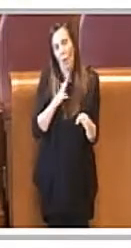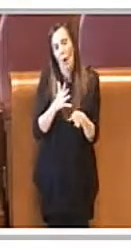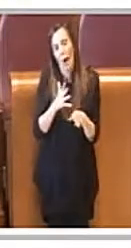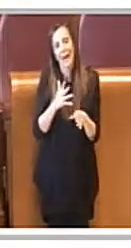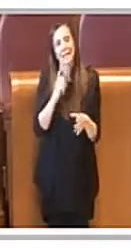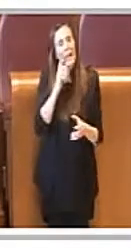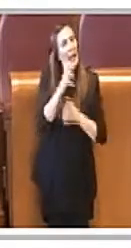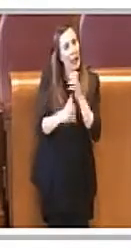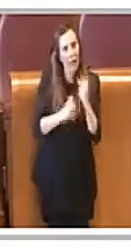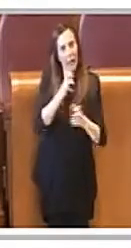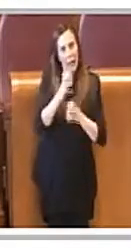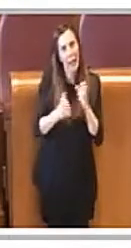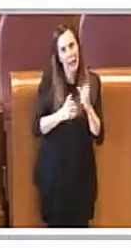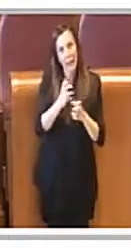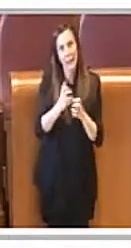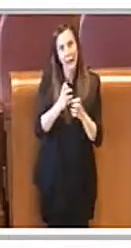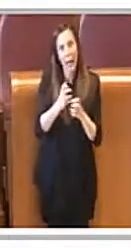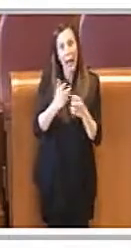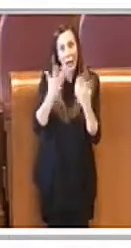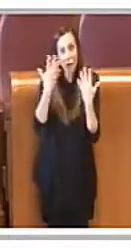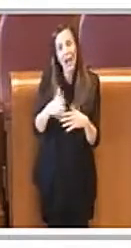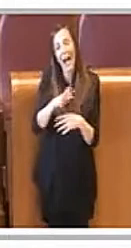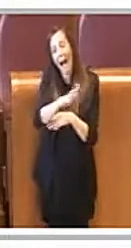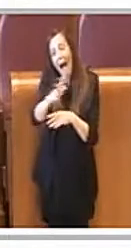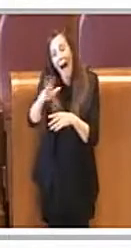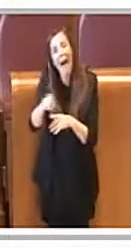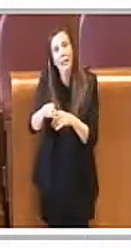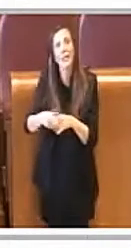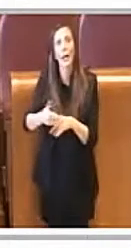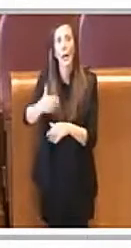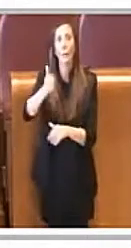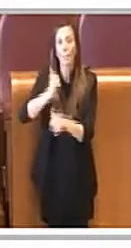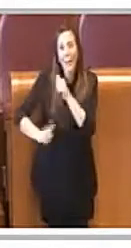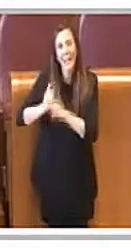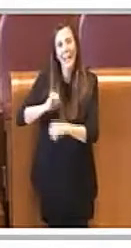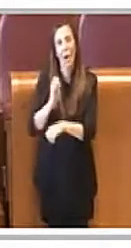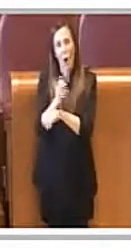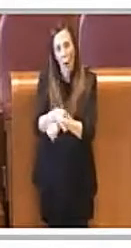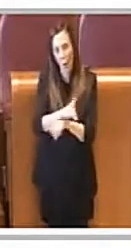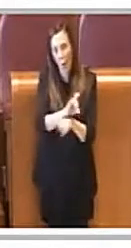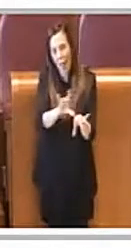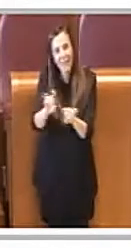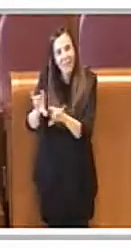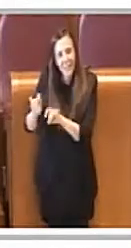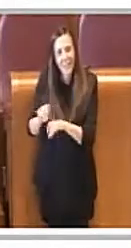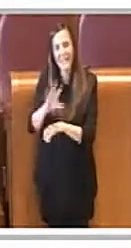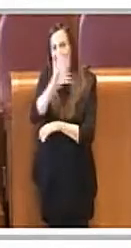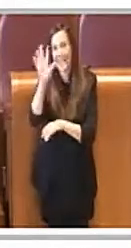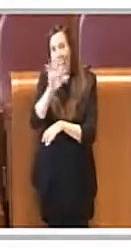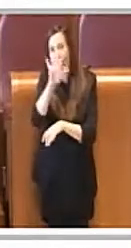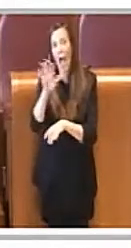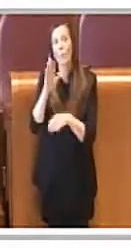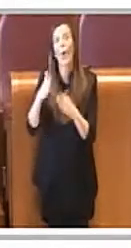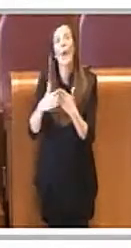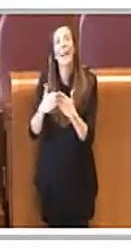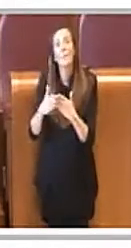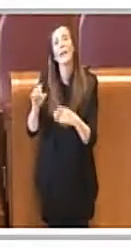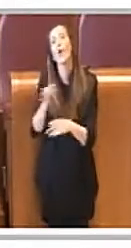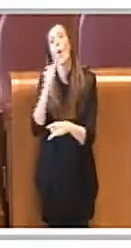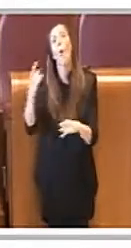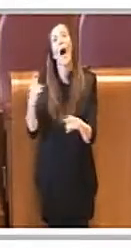crisi prima dell'arrivo del Covid-19, come ad esempio le librerie o gli